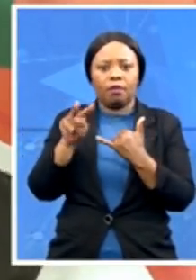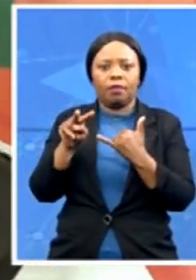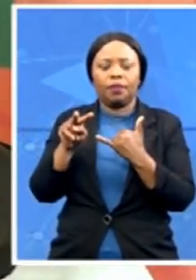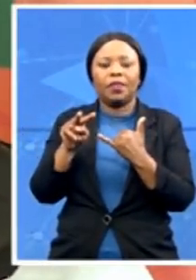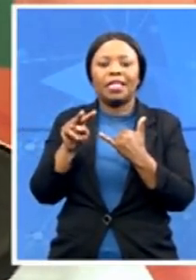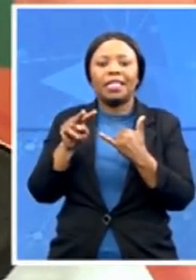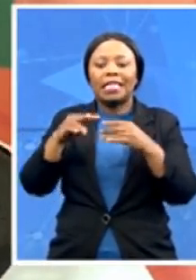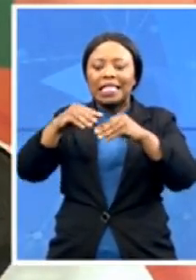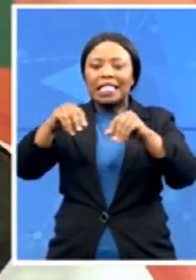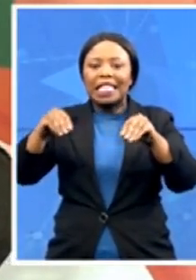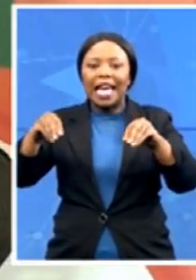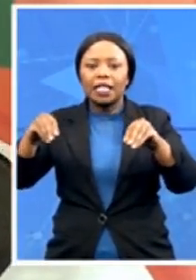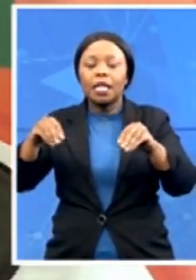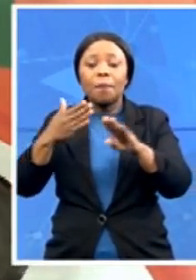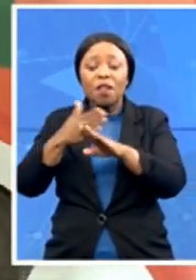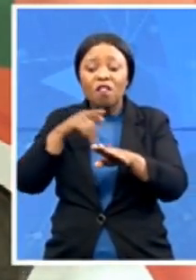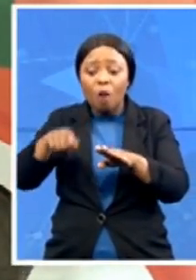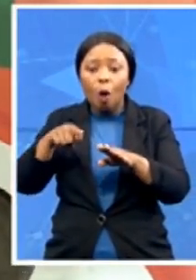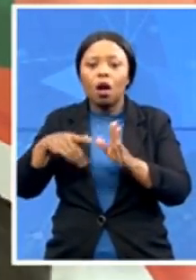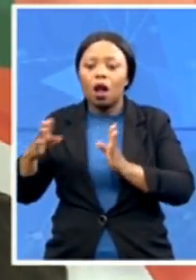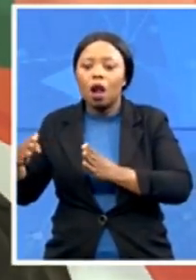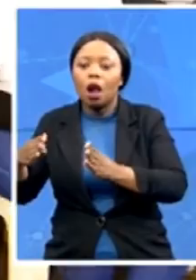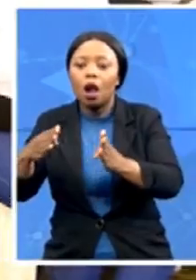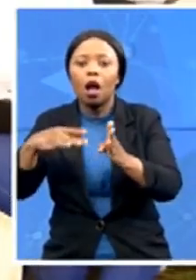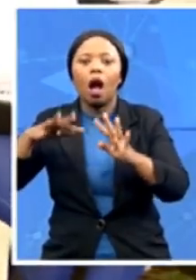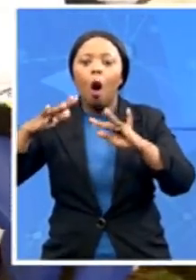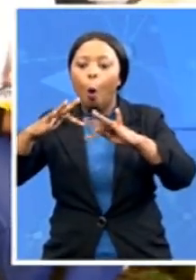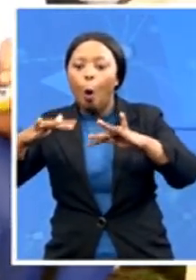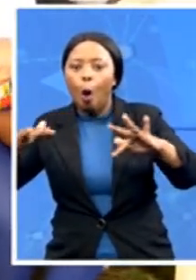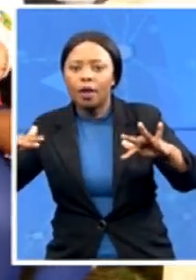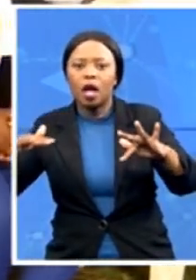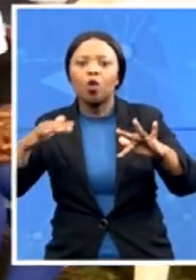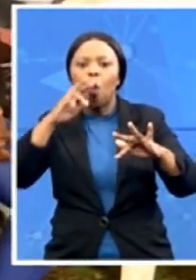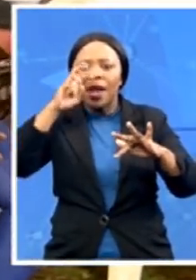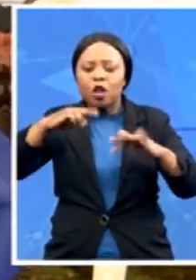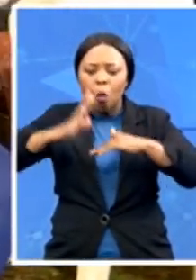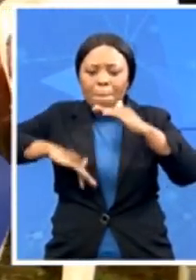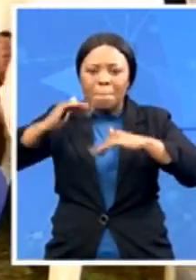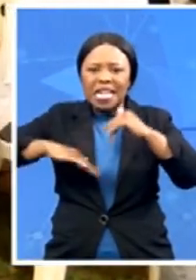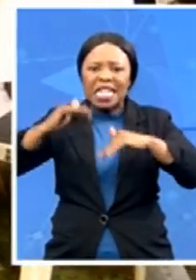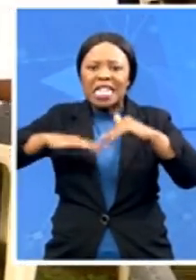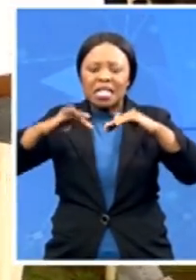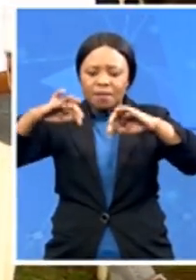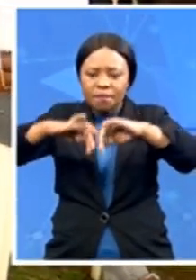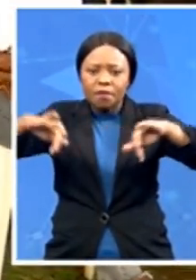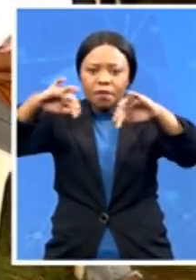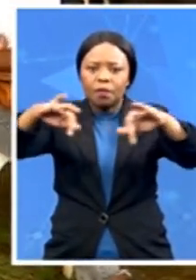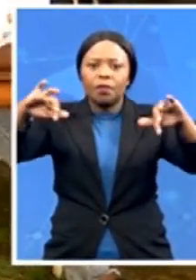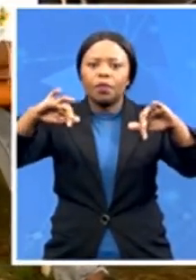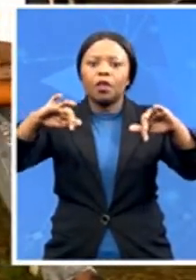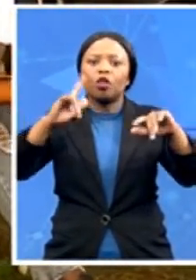So kufuneke ngokwakhiwe i-reinforcements. Kwaba mama nabachakazana bangena